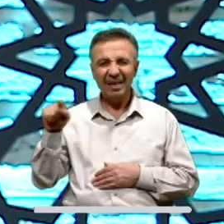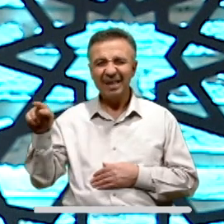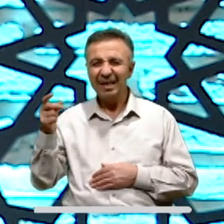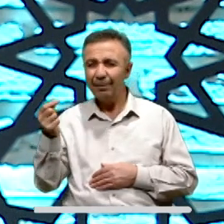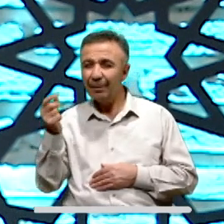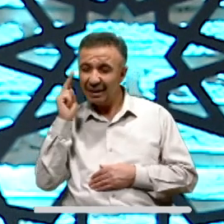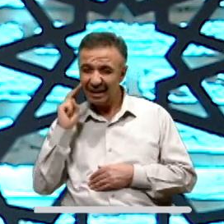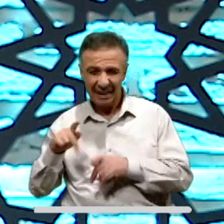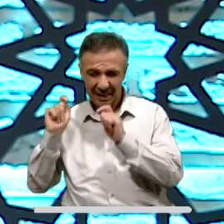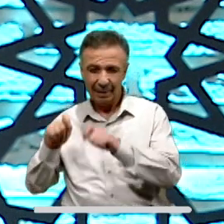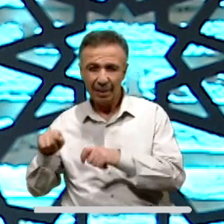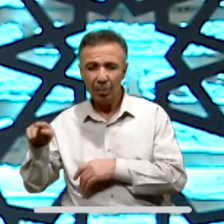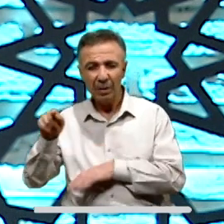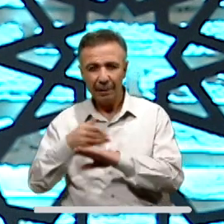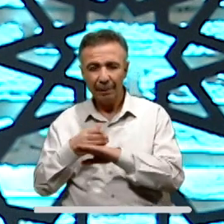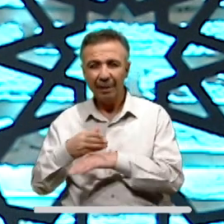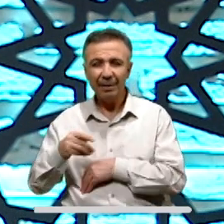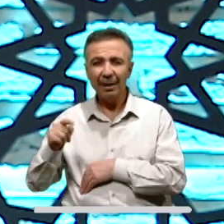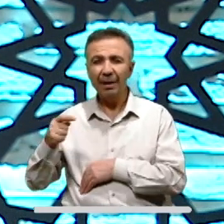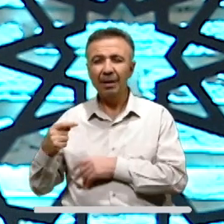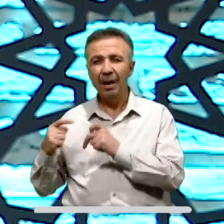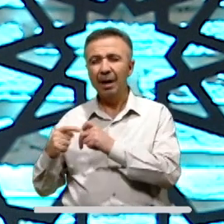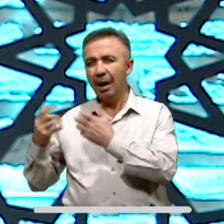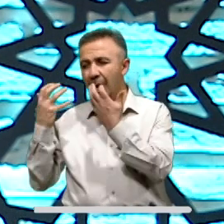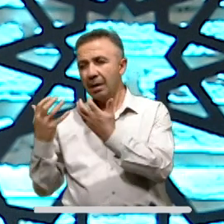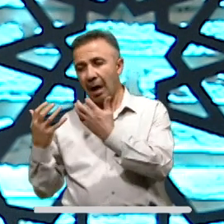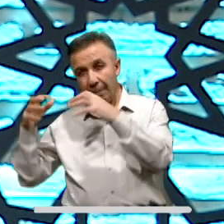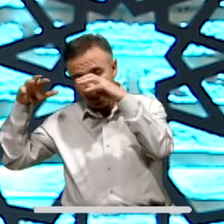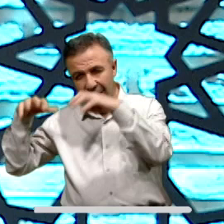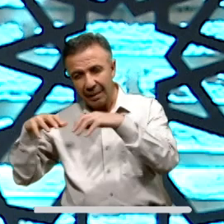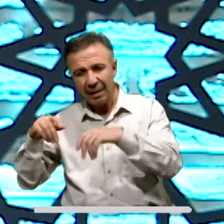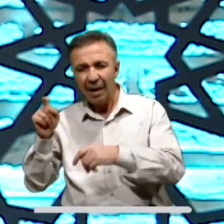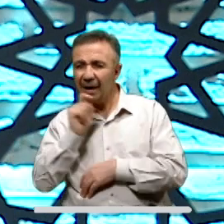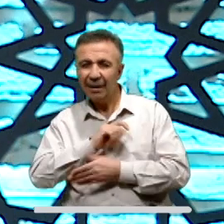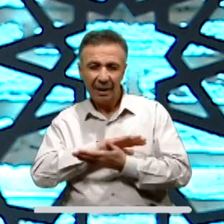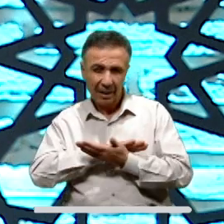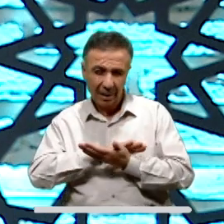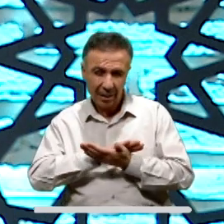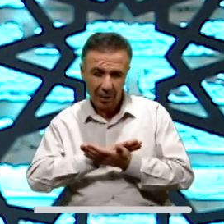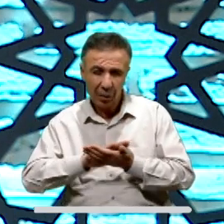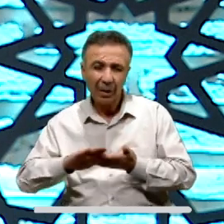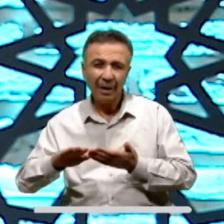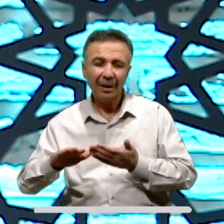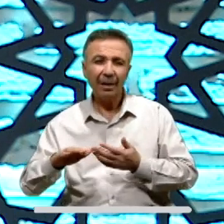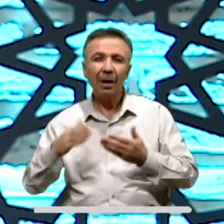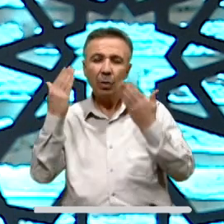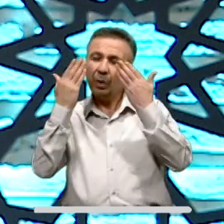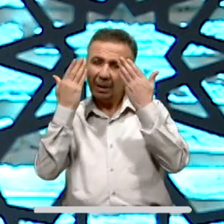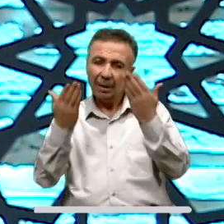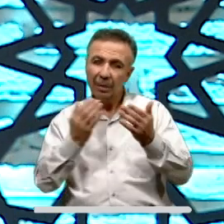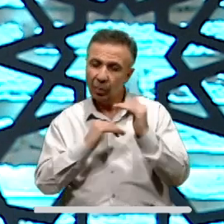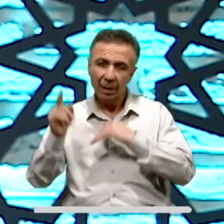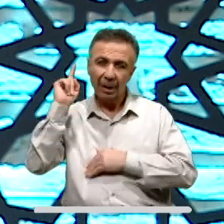kılar. Bundan dolayı size rahmet indirir. Hataları yok eder. O ayda duaları kabul eder. Allah Teala